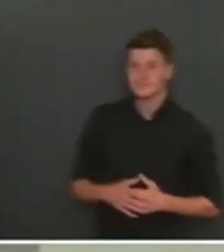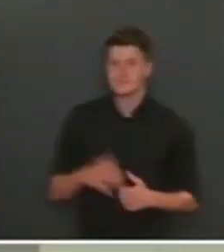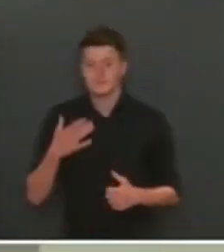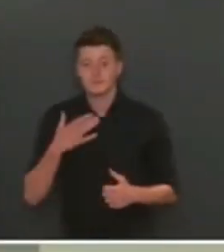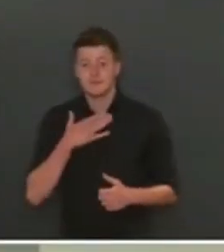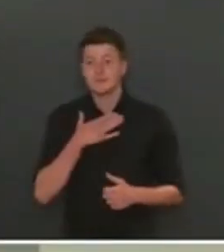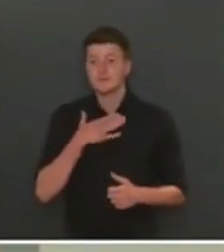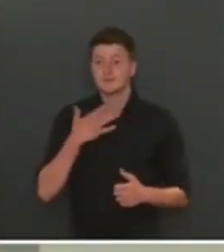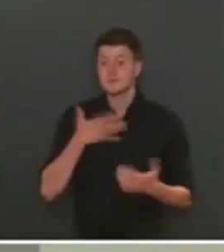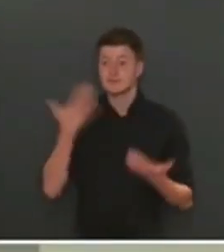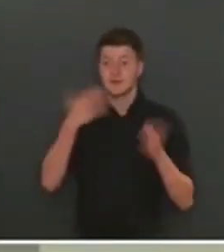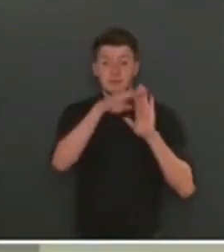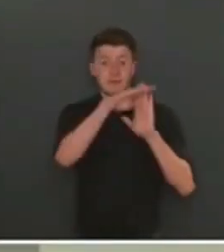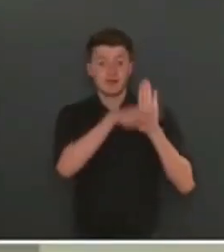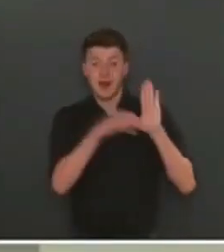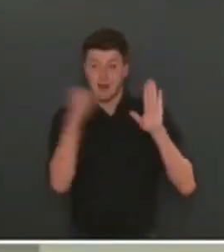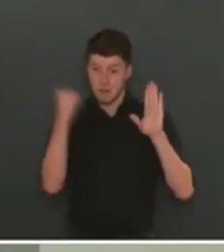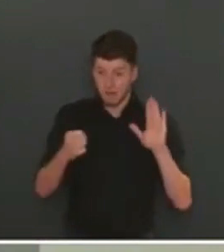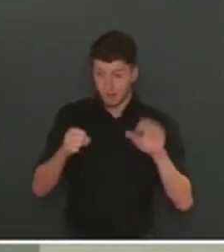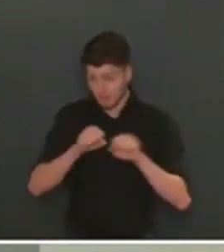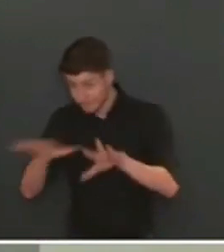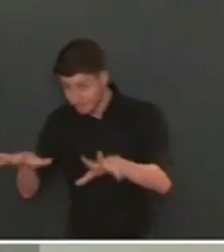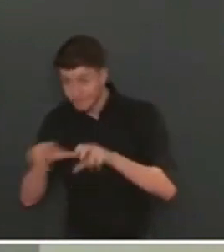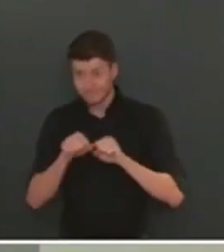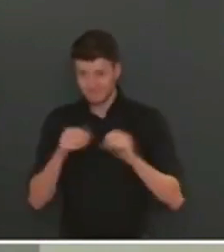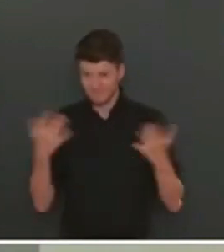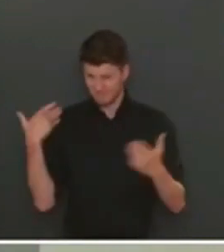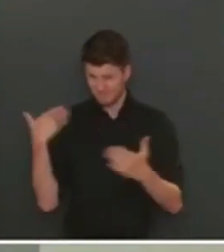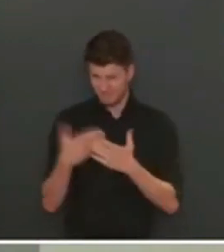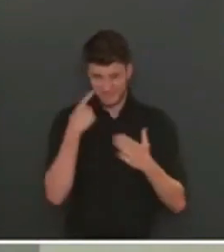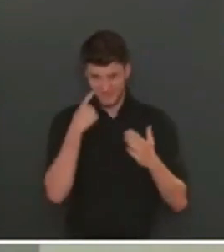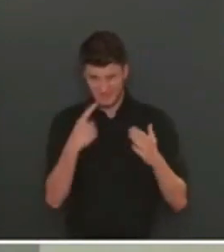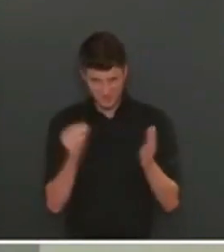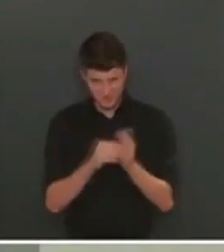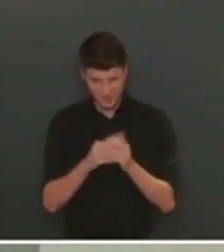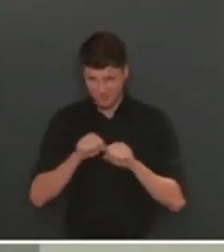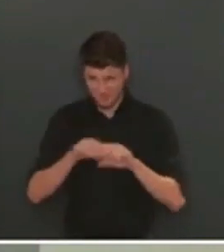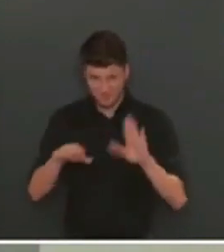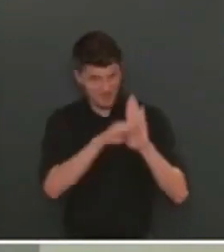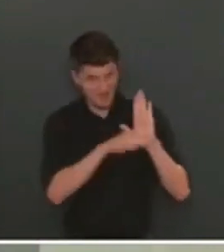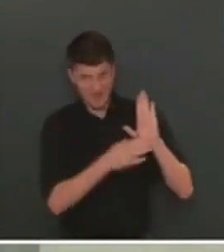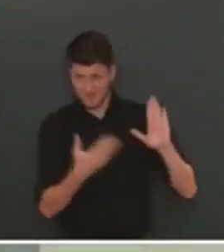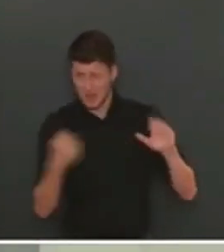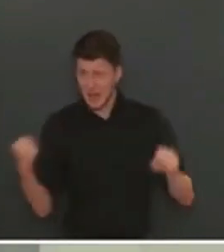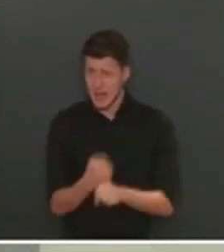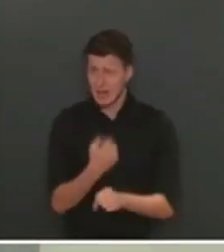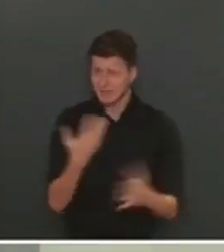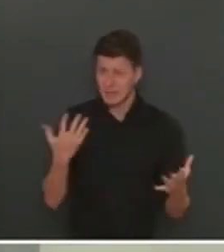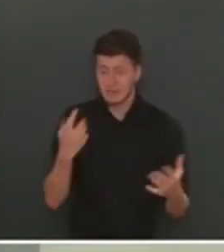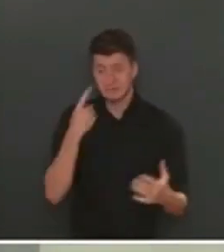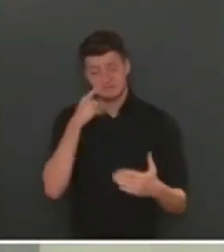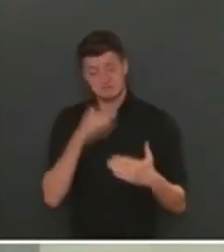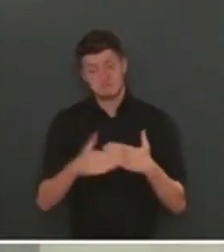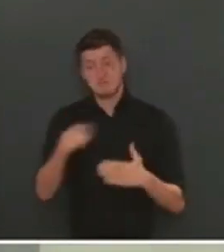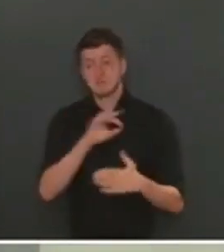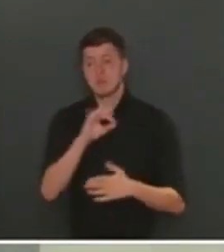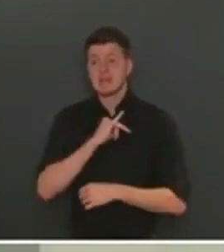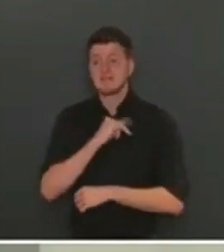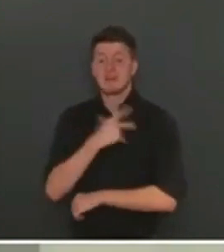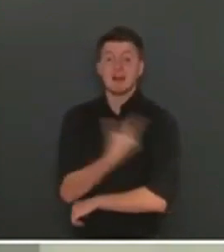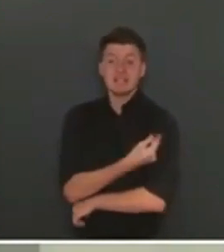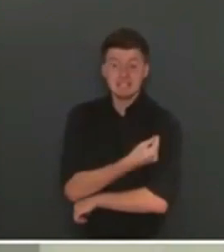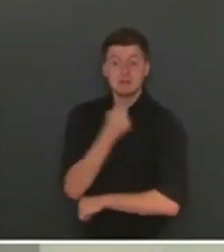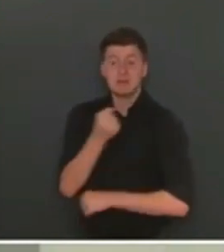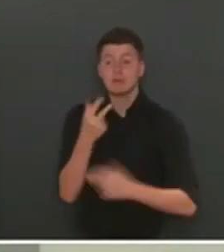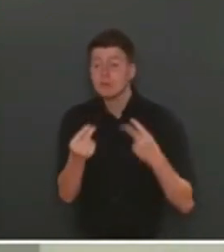قرارات جديدة لمجلس الامن القومي البلجيكي كمكشفو يعني هنا كانوا على ما قالت صوفي والميز كانوا